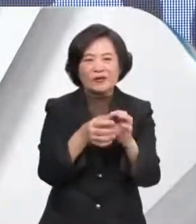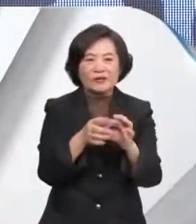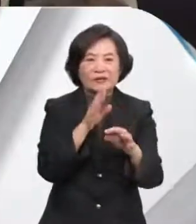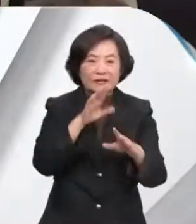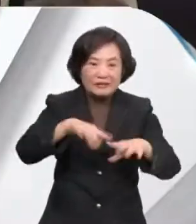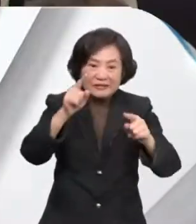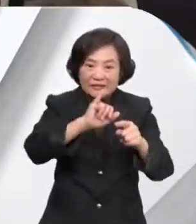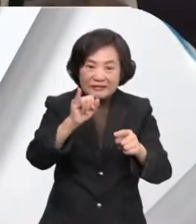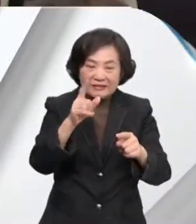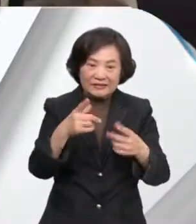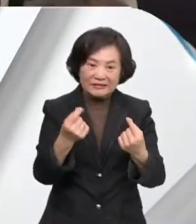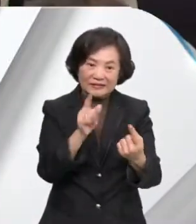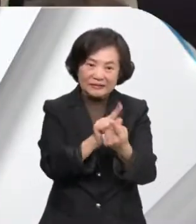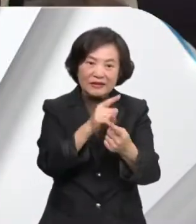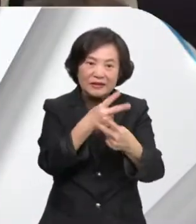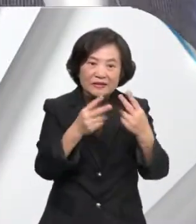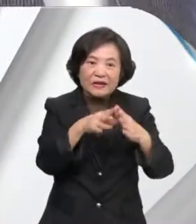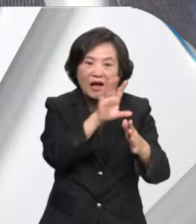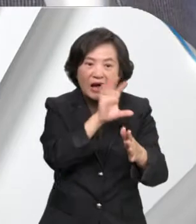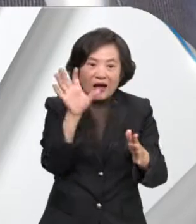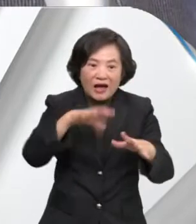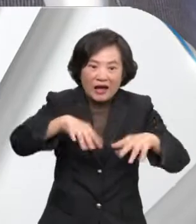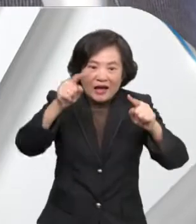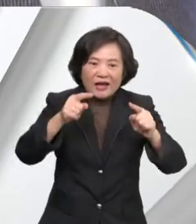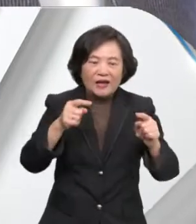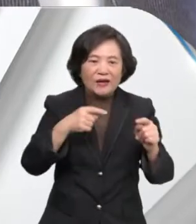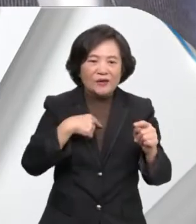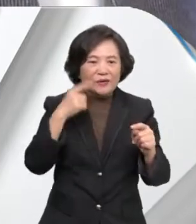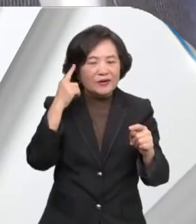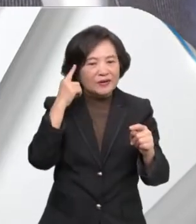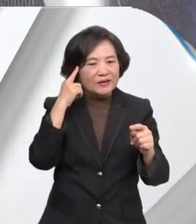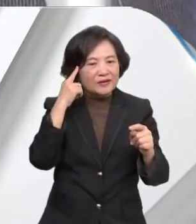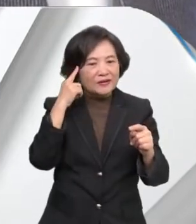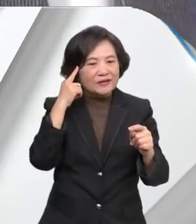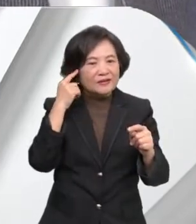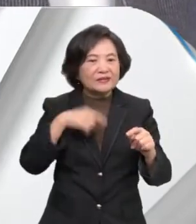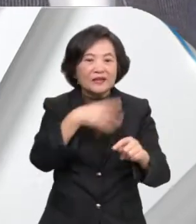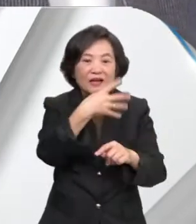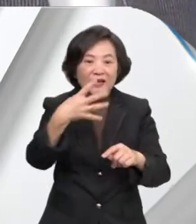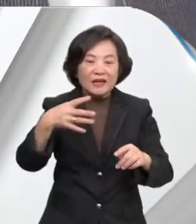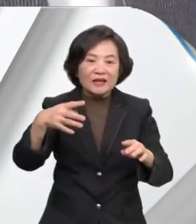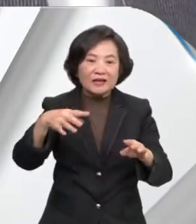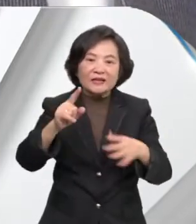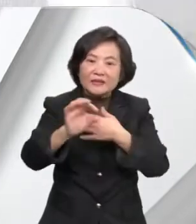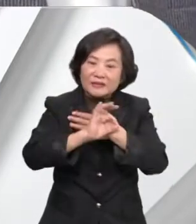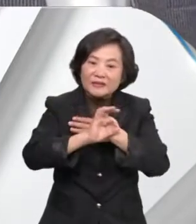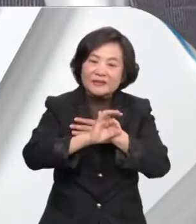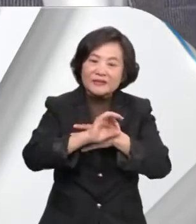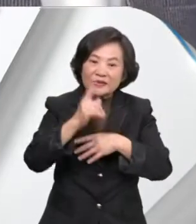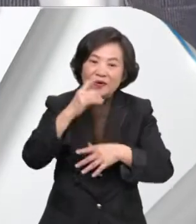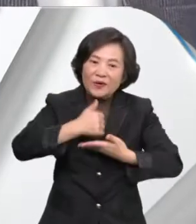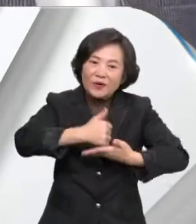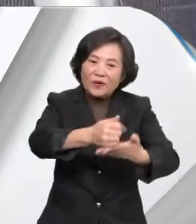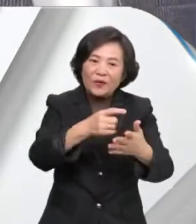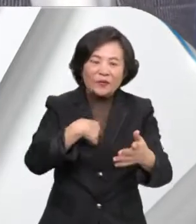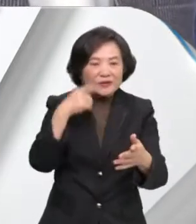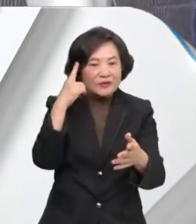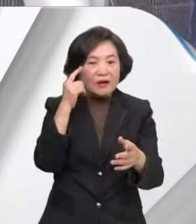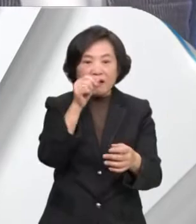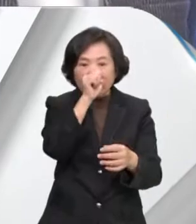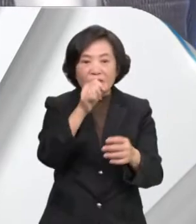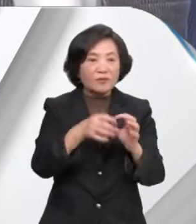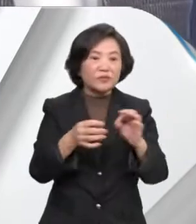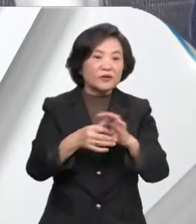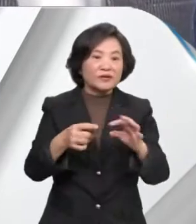咪頭一排挑戰從客家歌。 就是很荣幸的接到了，就是这首歌就是试音的邀请。我那时候想说，反正我